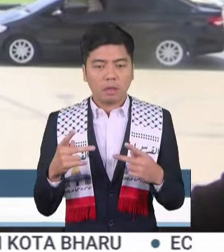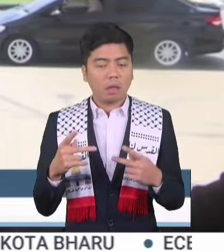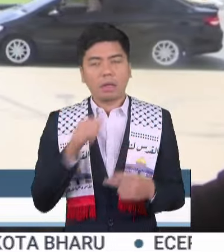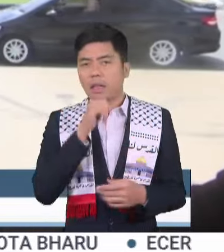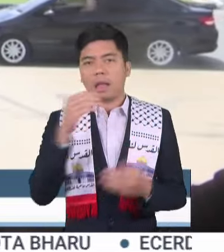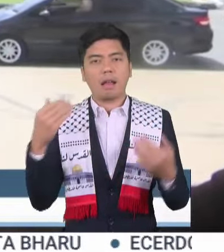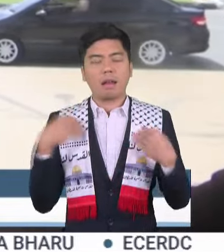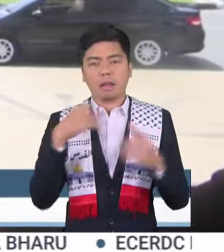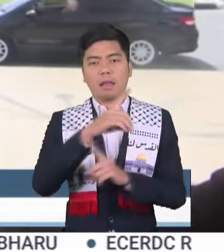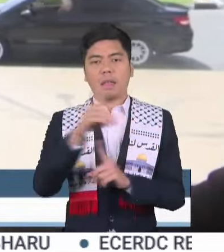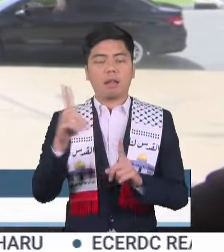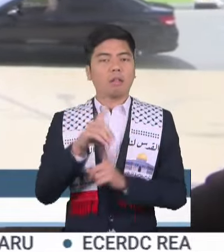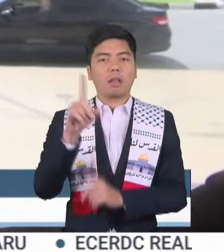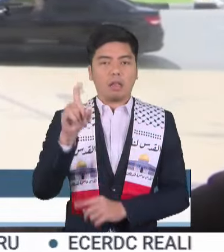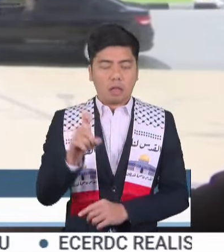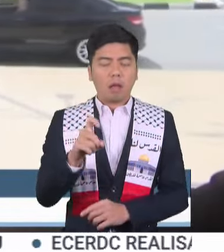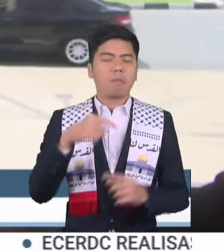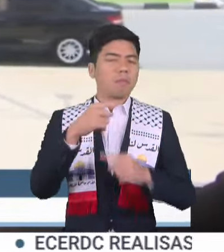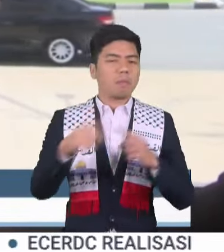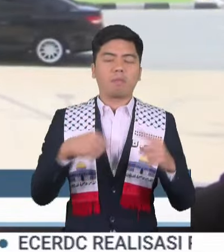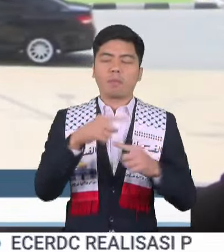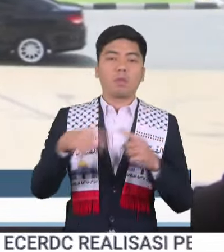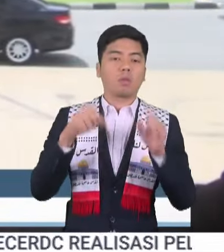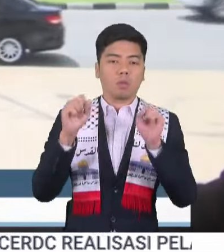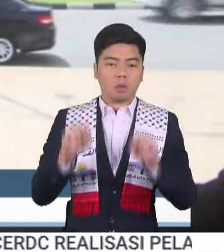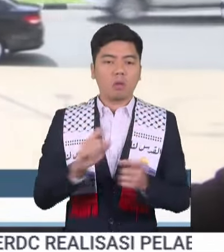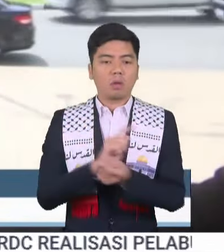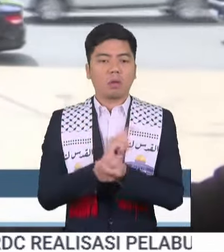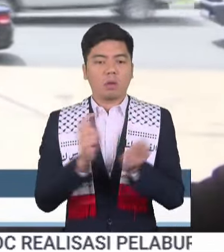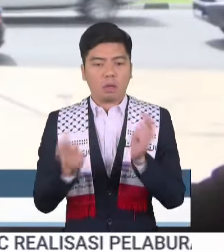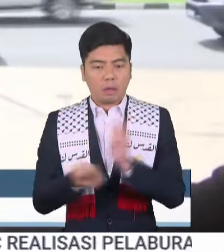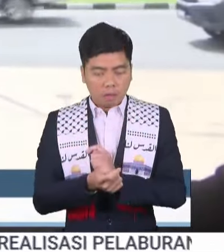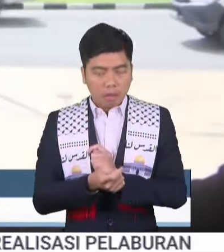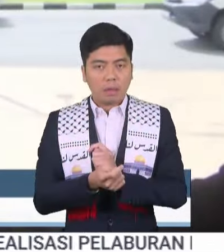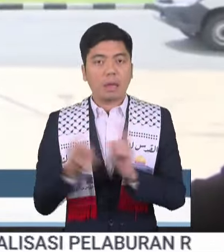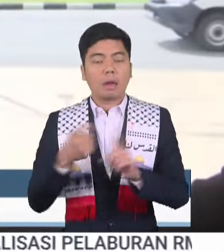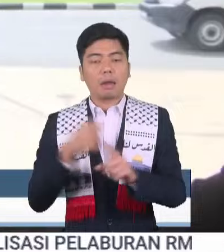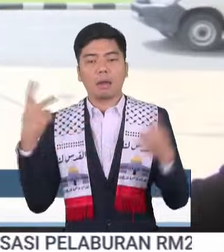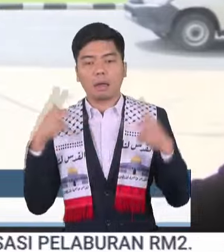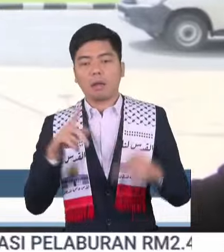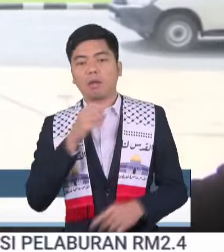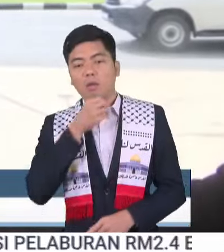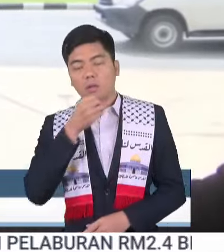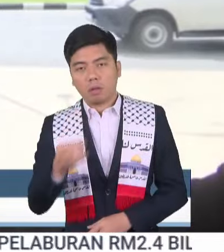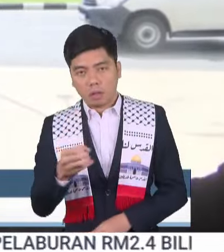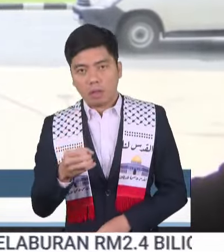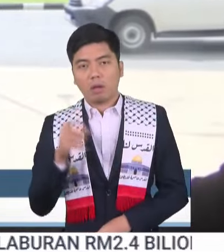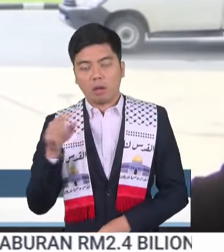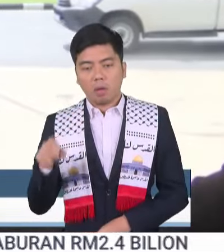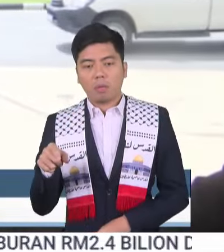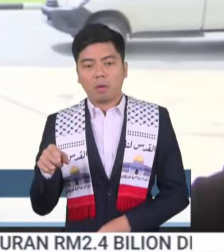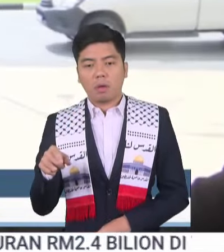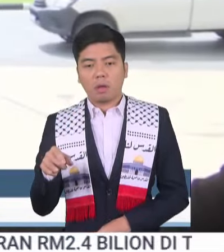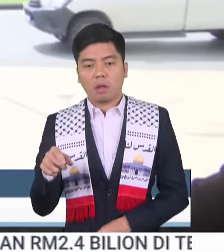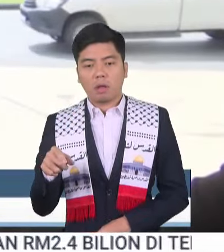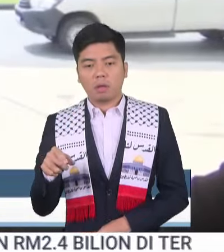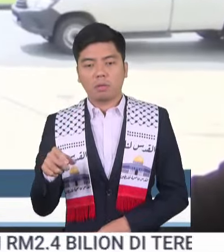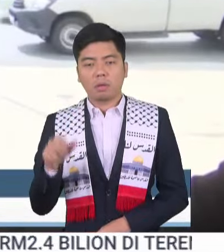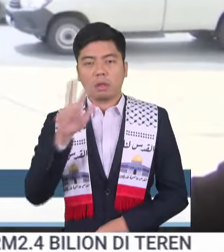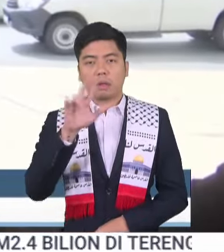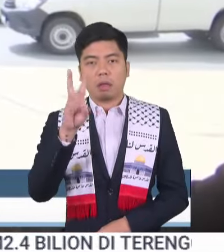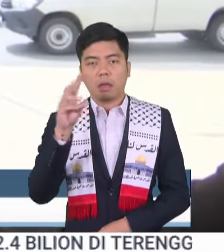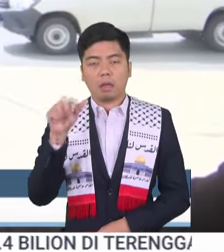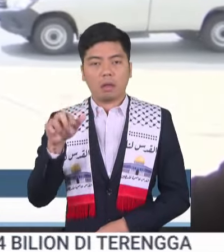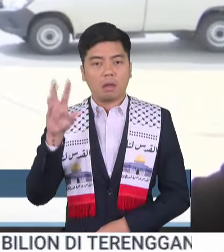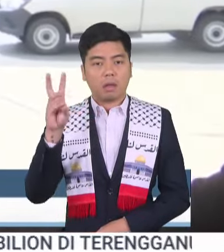tarikh lumput. Bila-bila masa boleh kita ngembak tong gas ya ke pengedar sah. Mungkin kita ke kedainya pun 26.60 sen